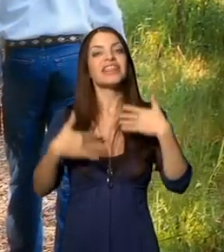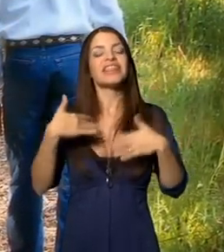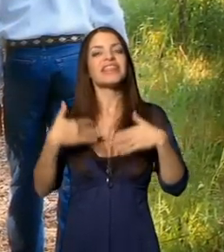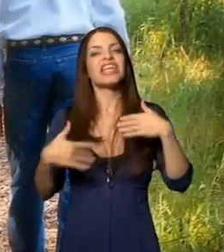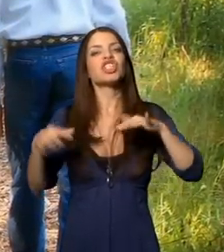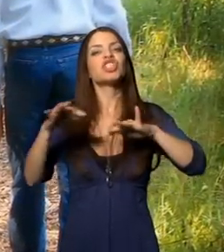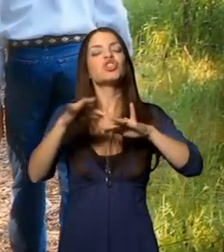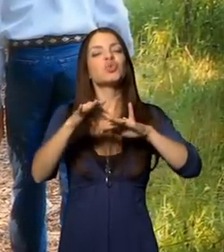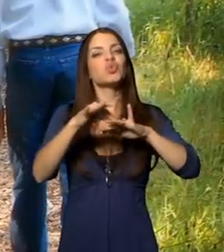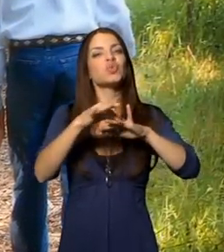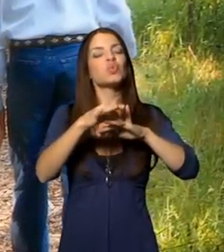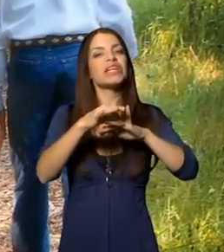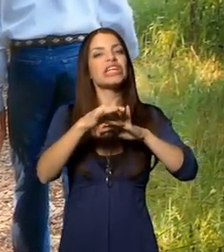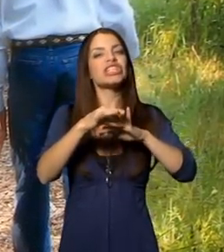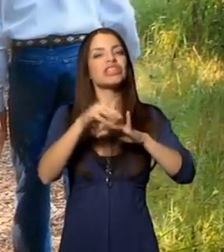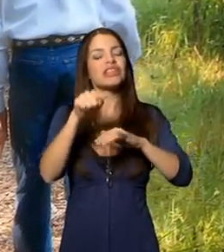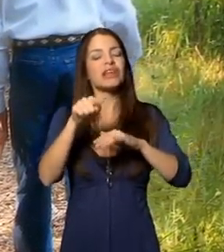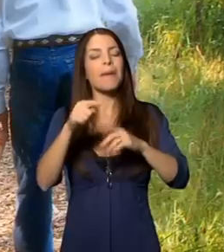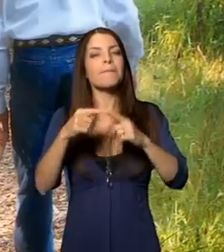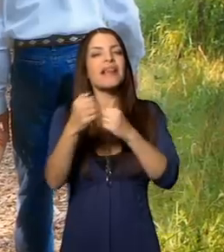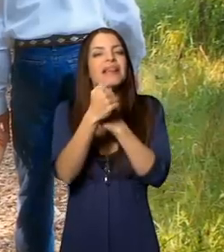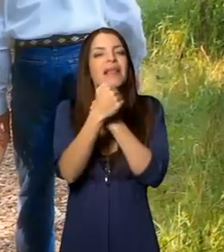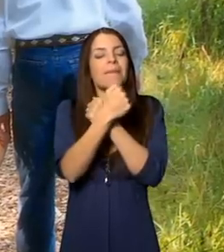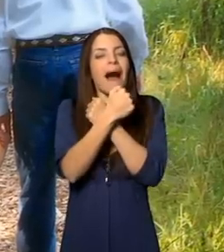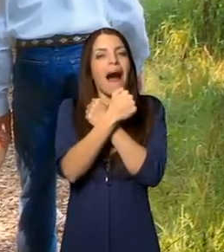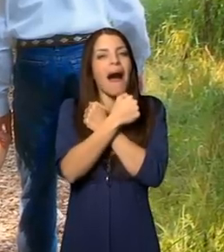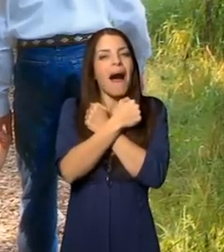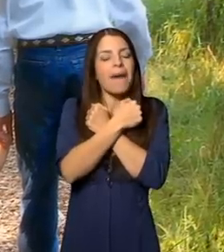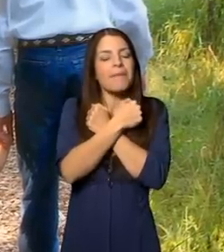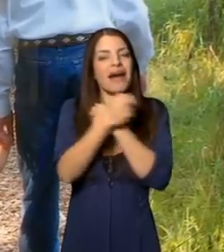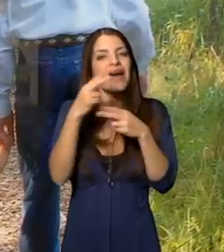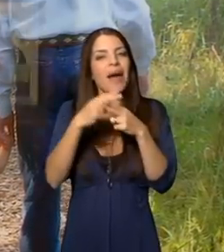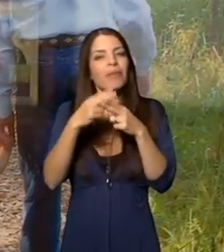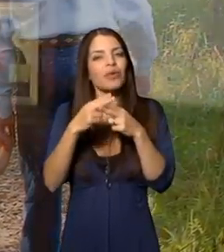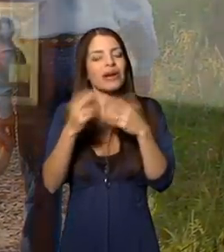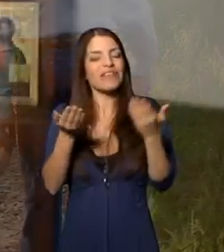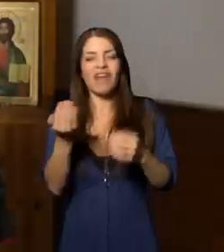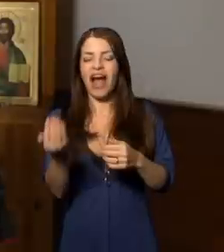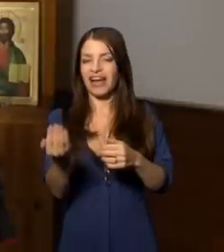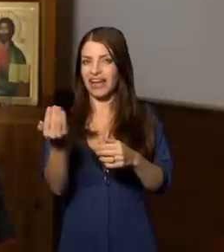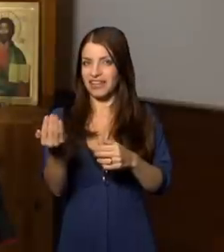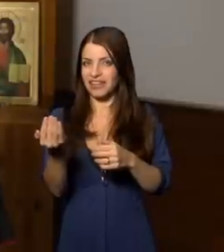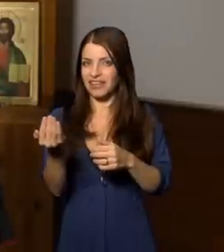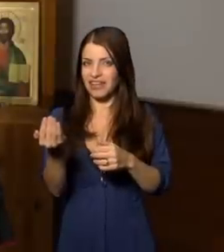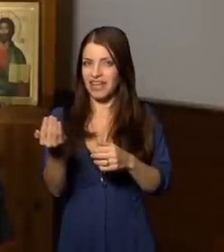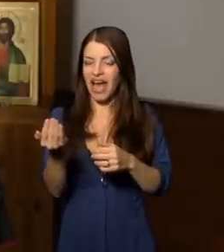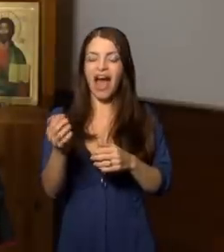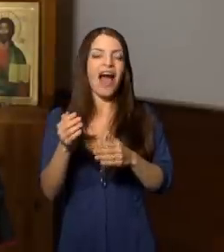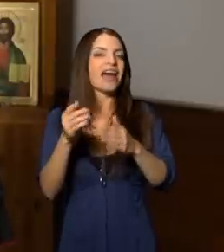żwieġ. Imsejsa fuq l-imħabba tagħhom li ssir karità. Dak li